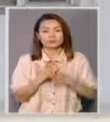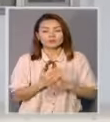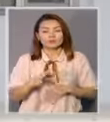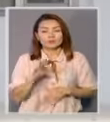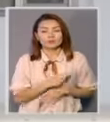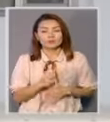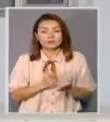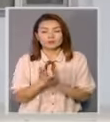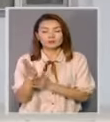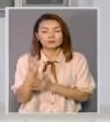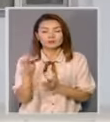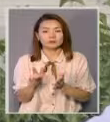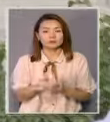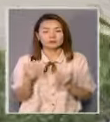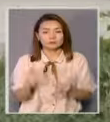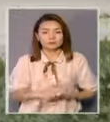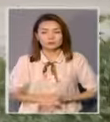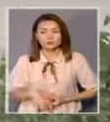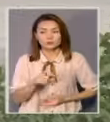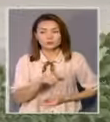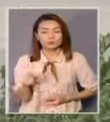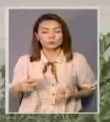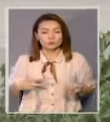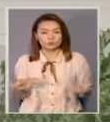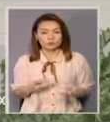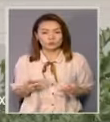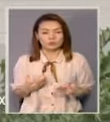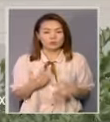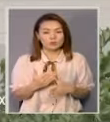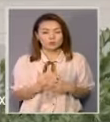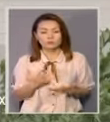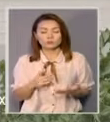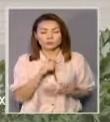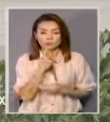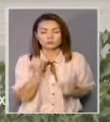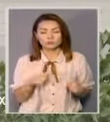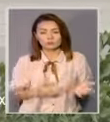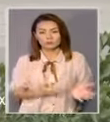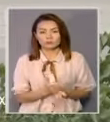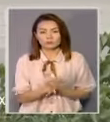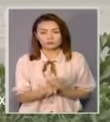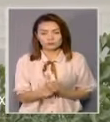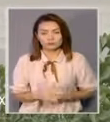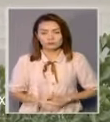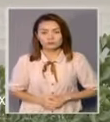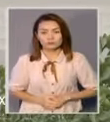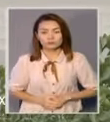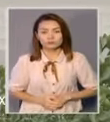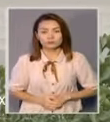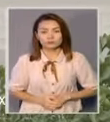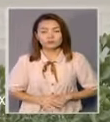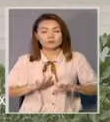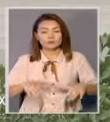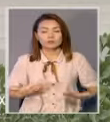помощь, обратившись в этот центр. Также граждане, которые нуждаются в социальной помощи, могут обратиться по